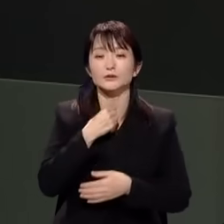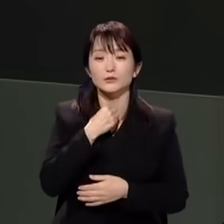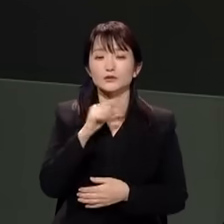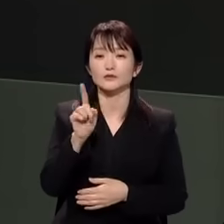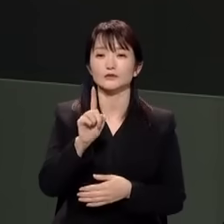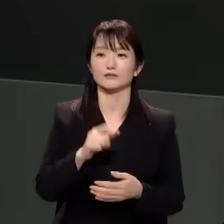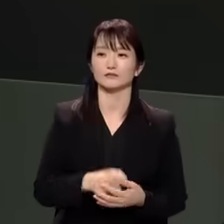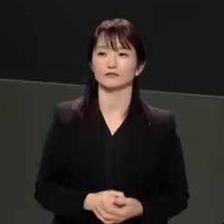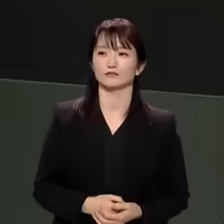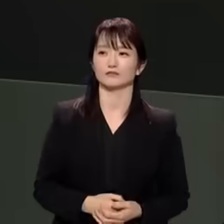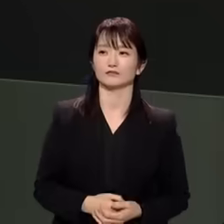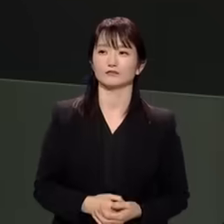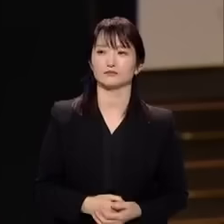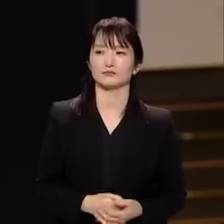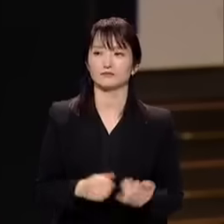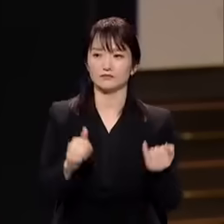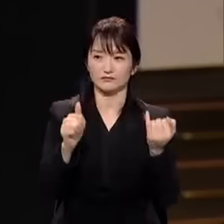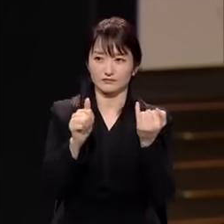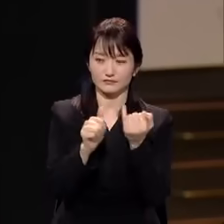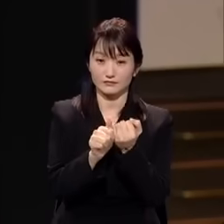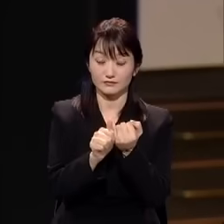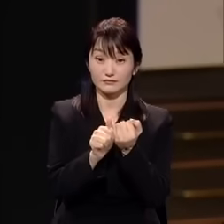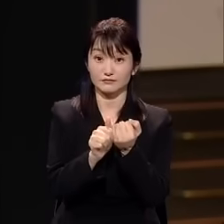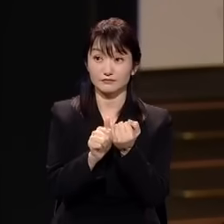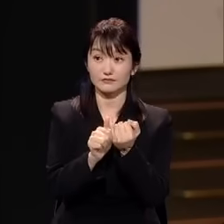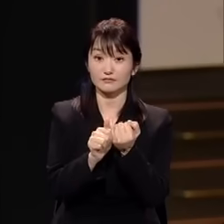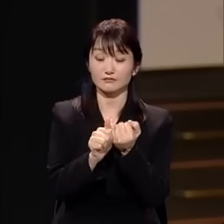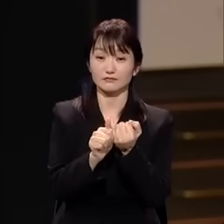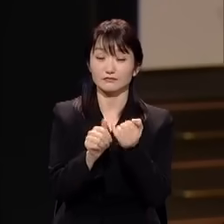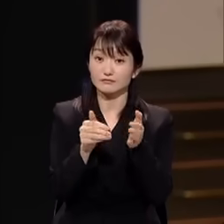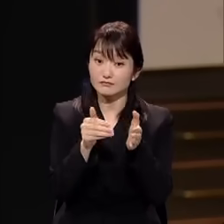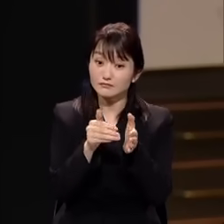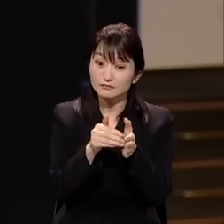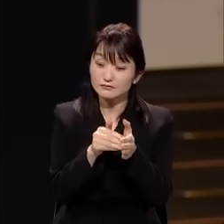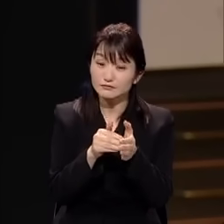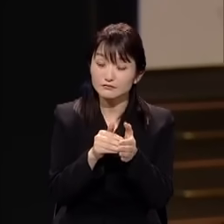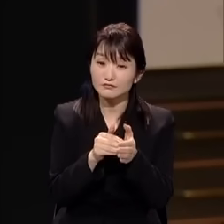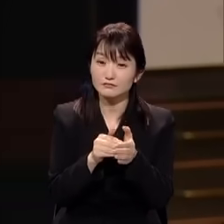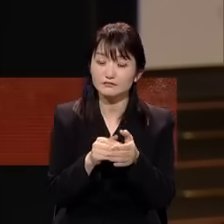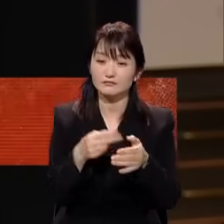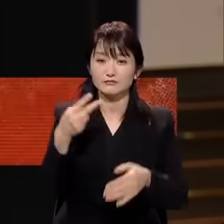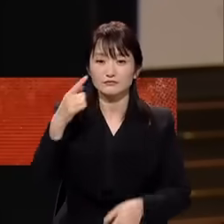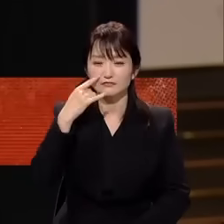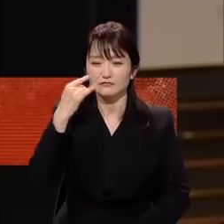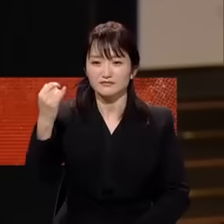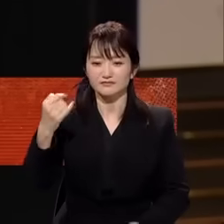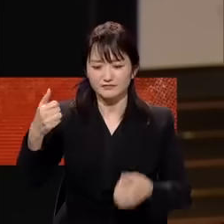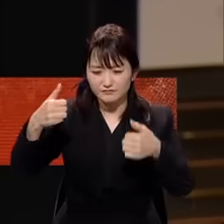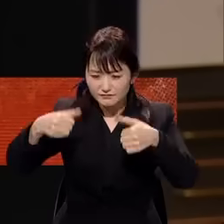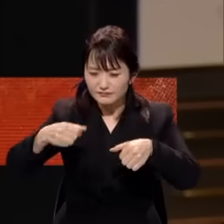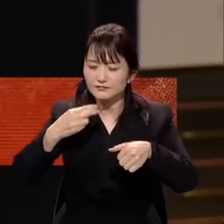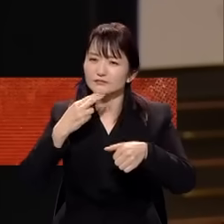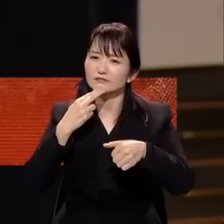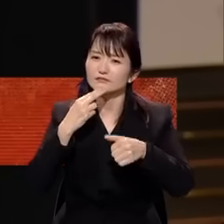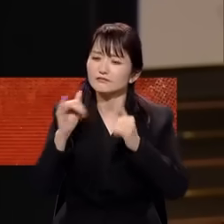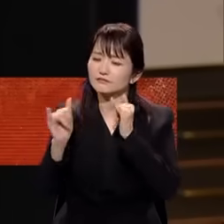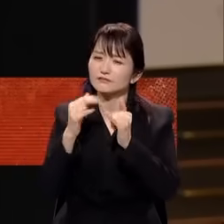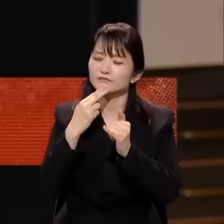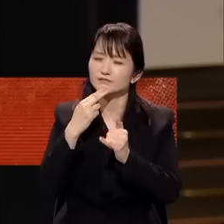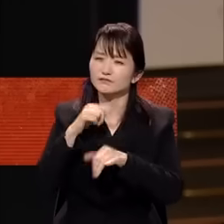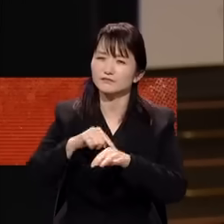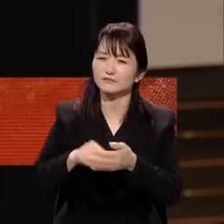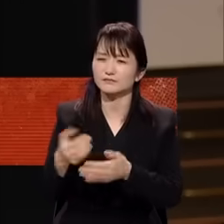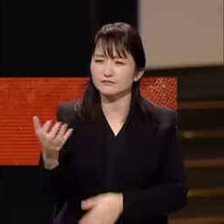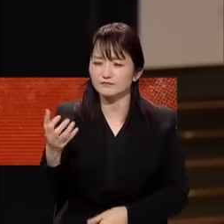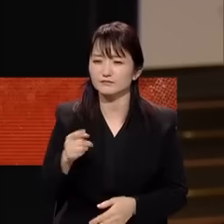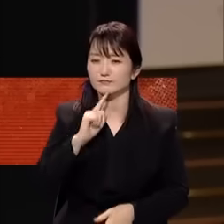네, 결혼하고 나서도 인사도 연락도 없는 며느리 때문에 속상하다는 시모의 사연입니다. 제보자는 중국에